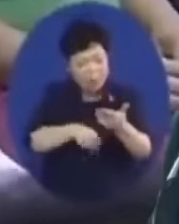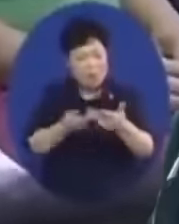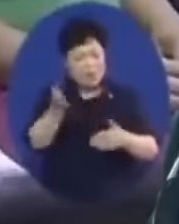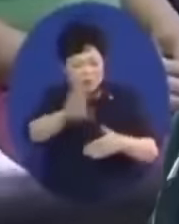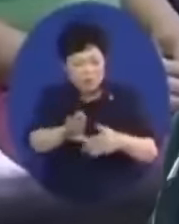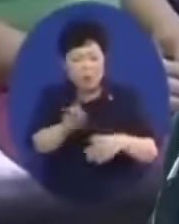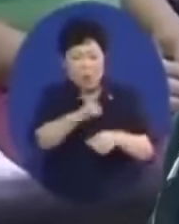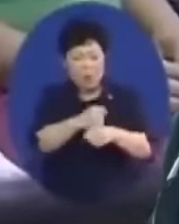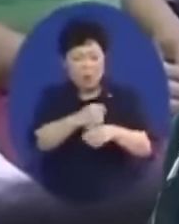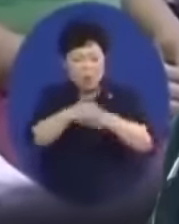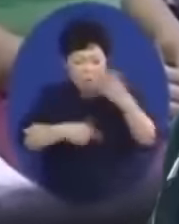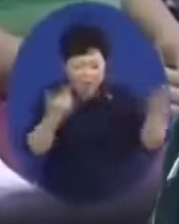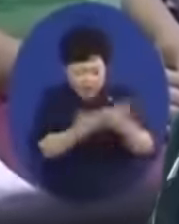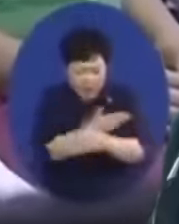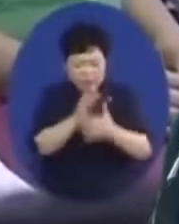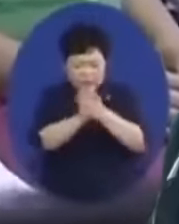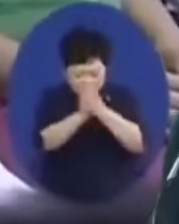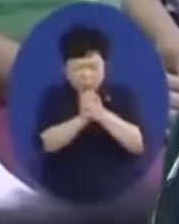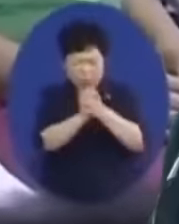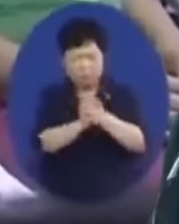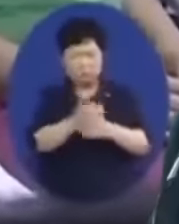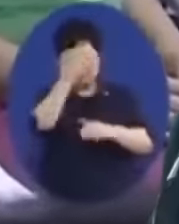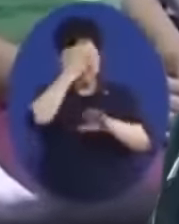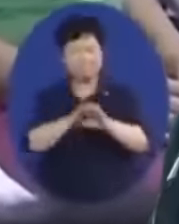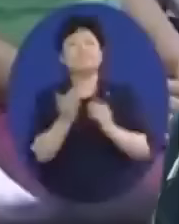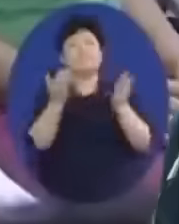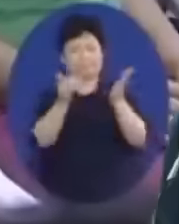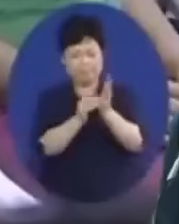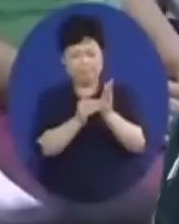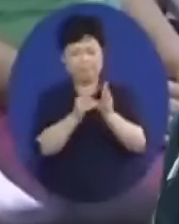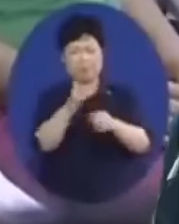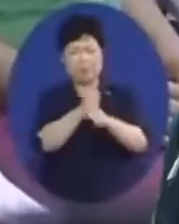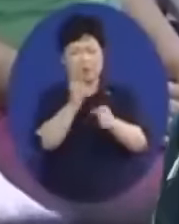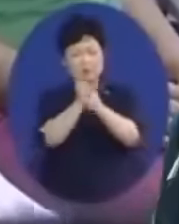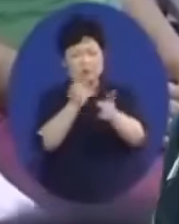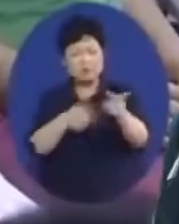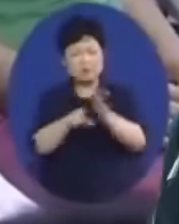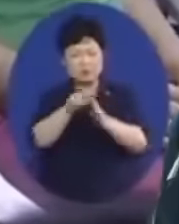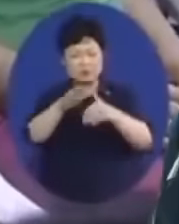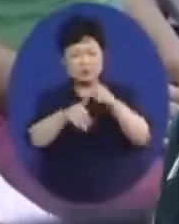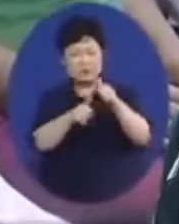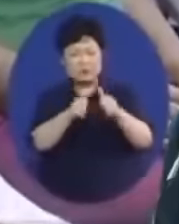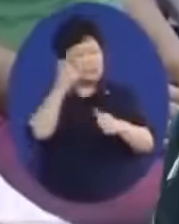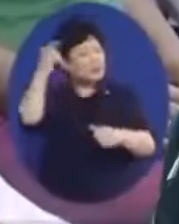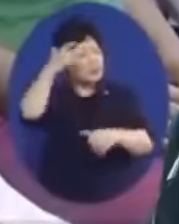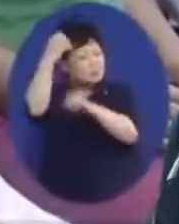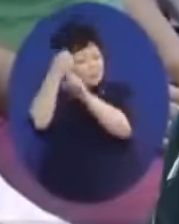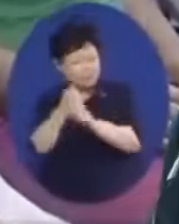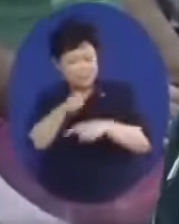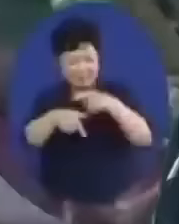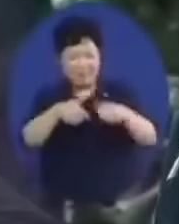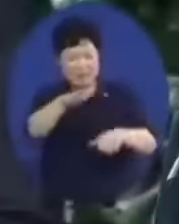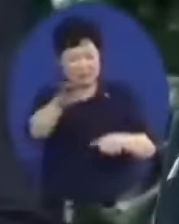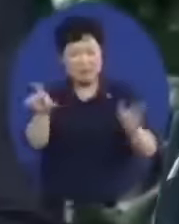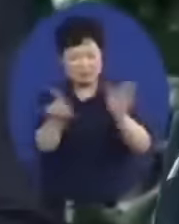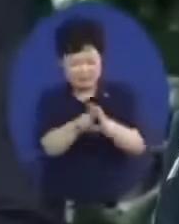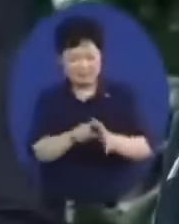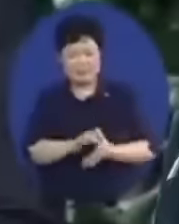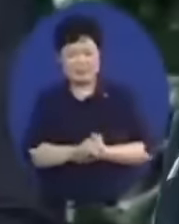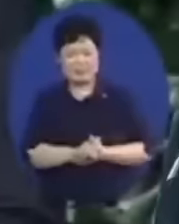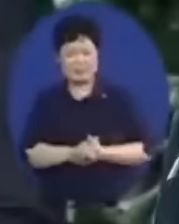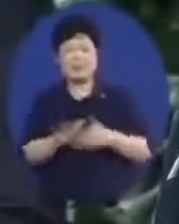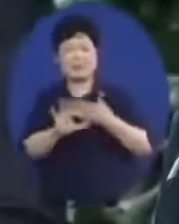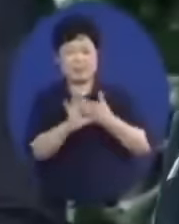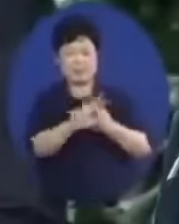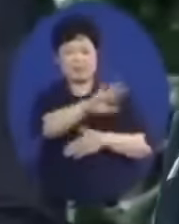회개하고, 그러기 위해서 기도하고, 그러기 위해서 예배드리고, 그러기 위해서 성령 의지하고 나가는 것입니다.